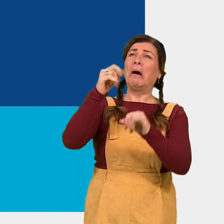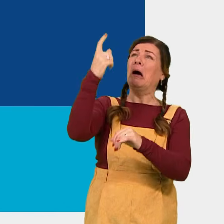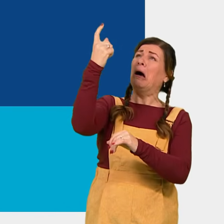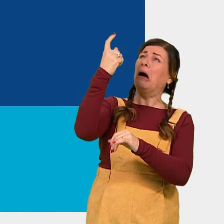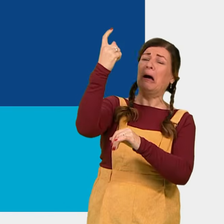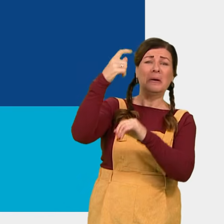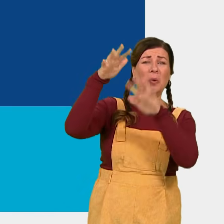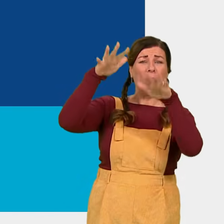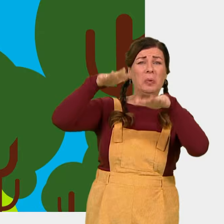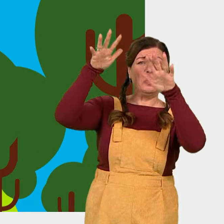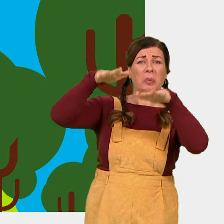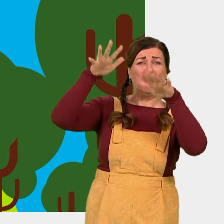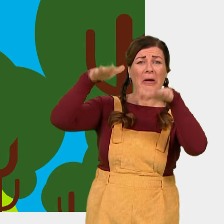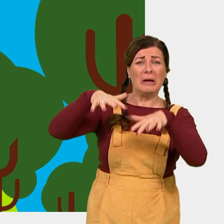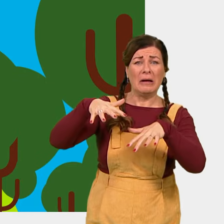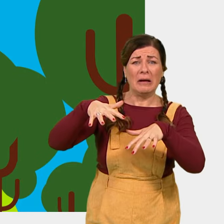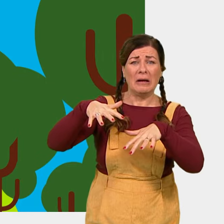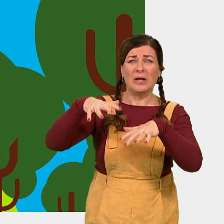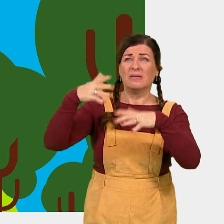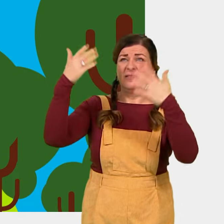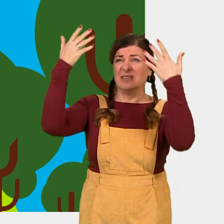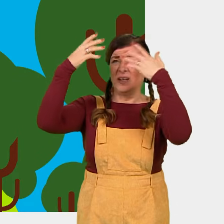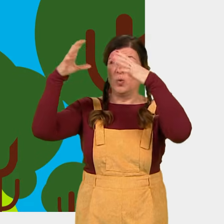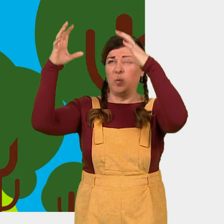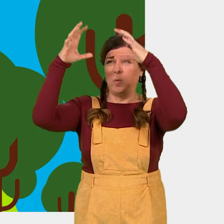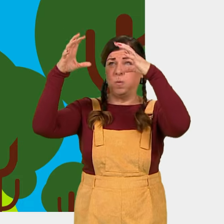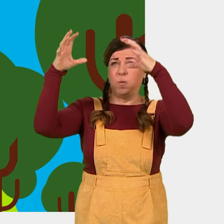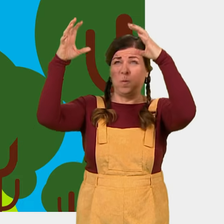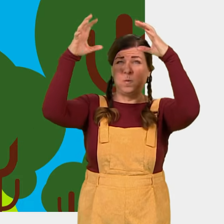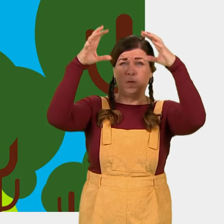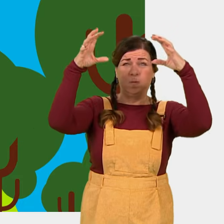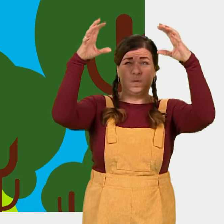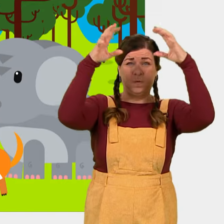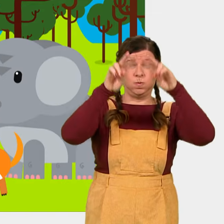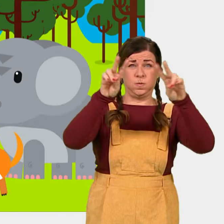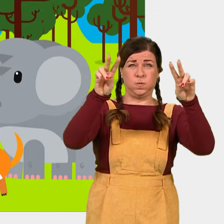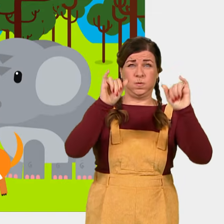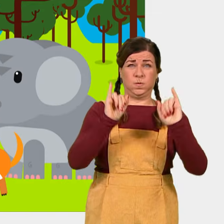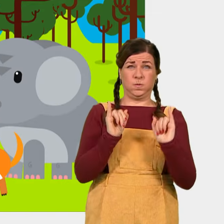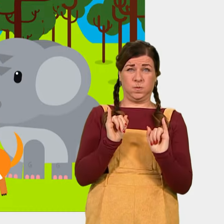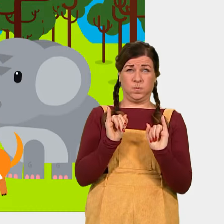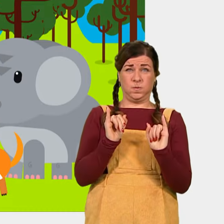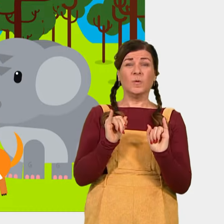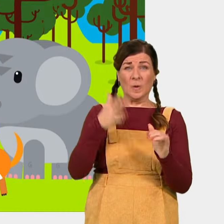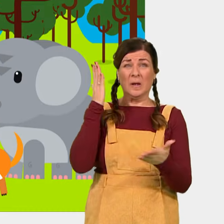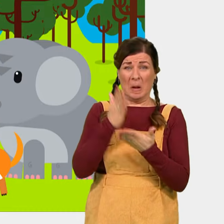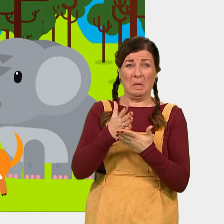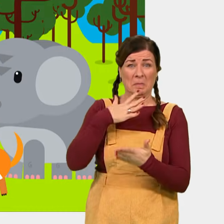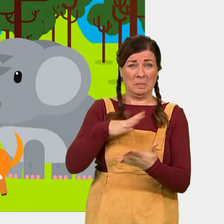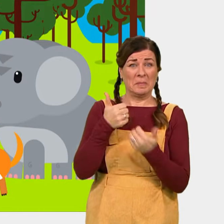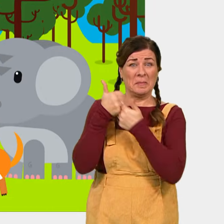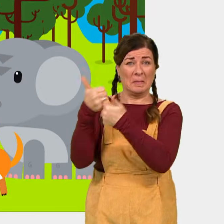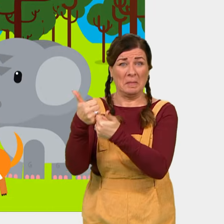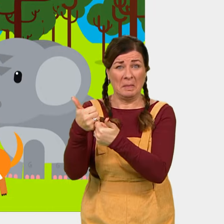ar y ffordd. Daeth cymylau mawr dion i'r golwg. Rhaid i ni helpu,